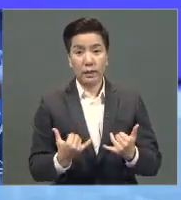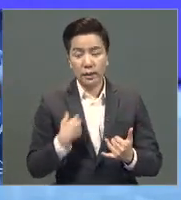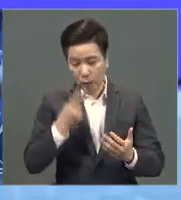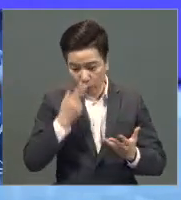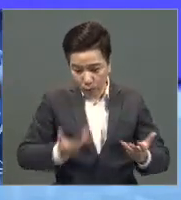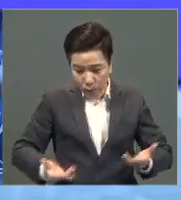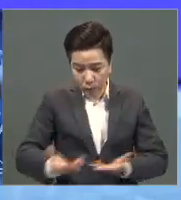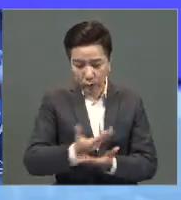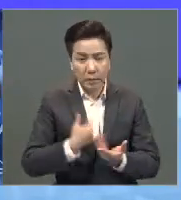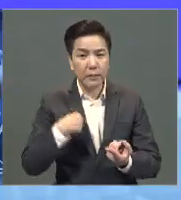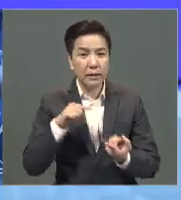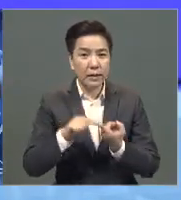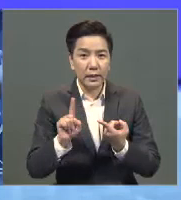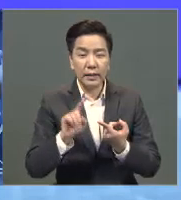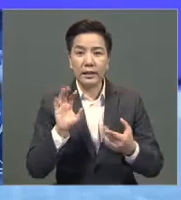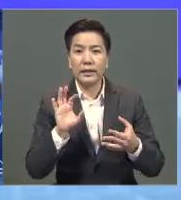า